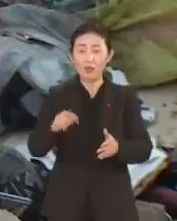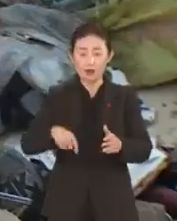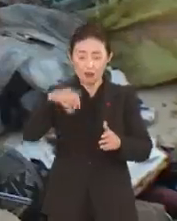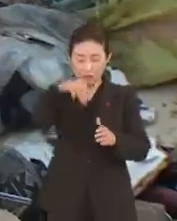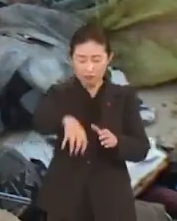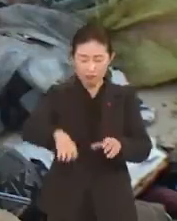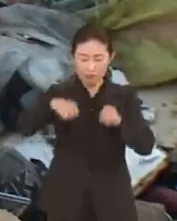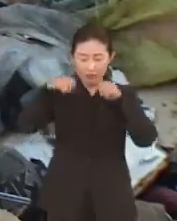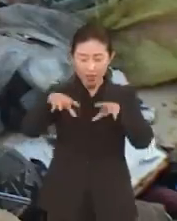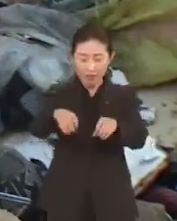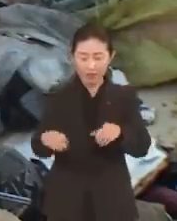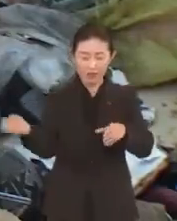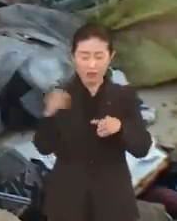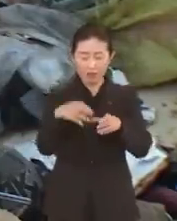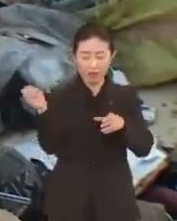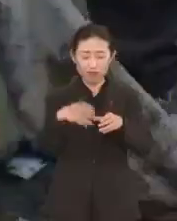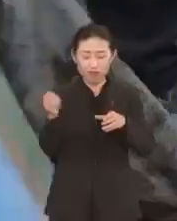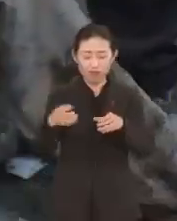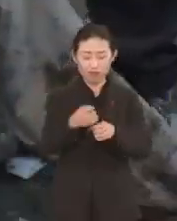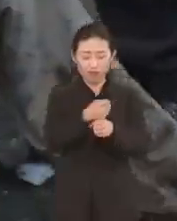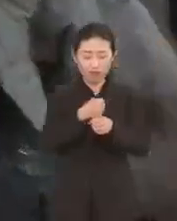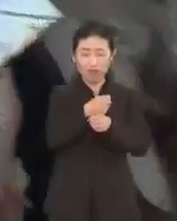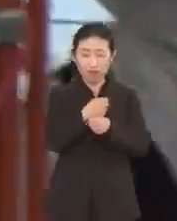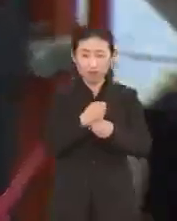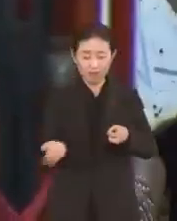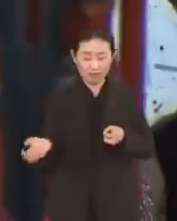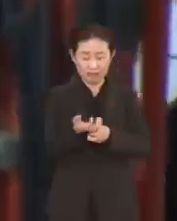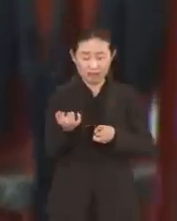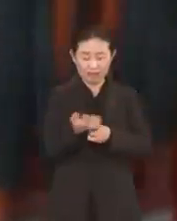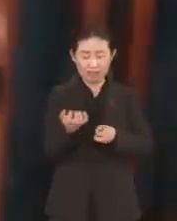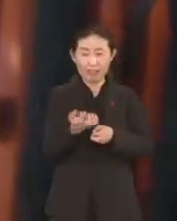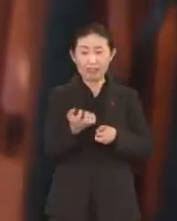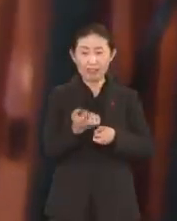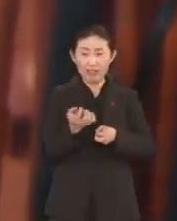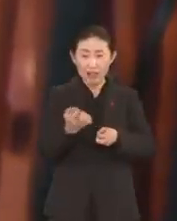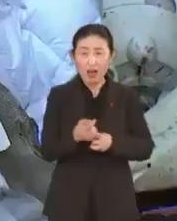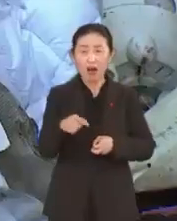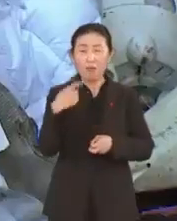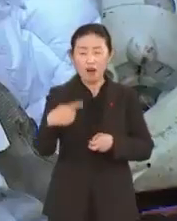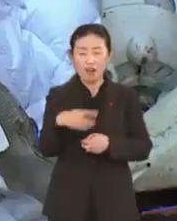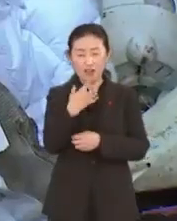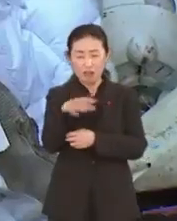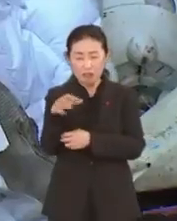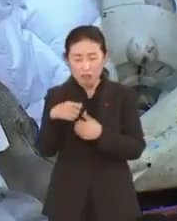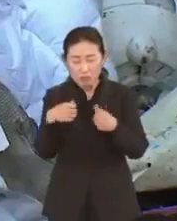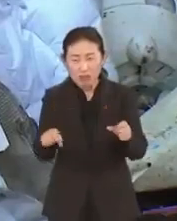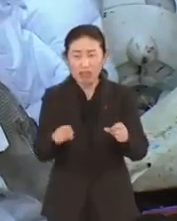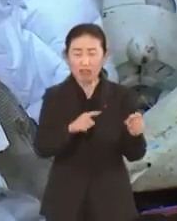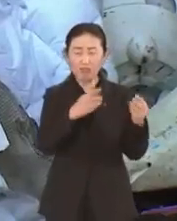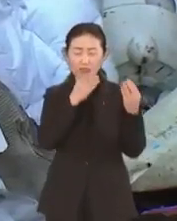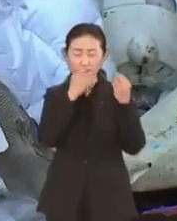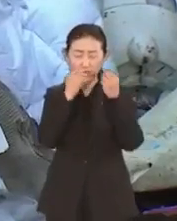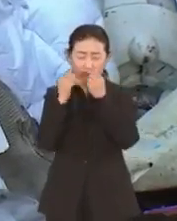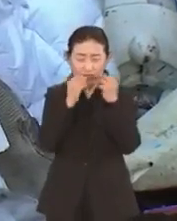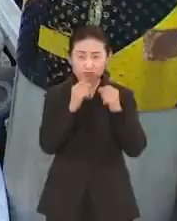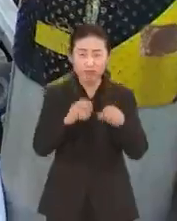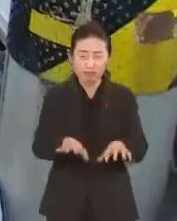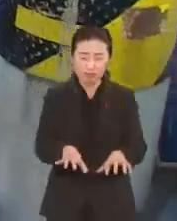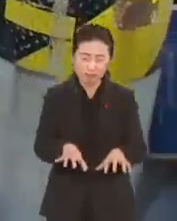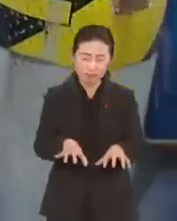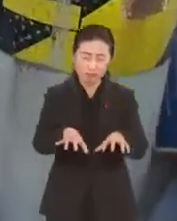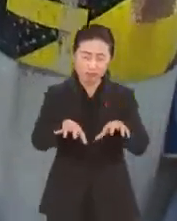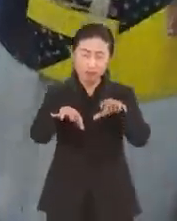더미를 들어올려 커다란 마대에 담기를 여러 번입니다. 고장난 선풍기와 더러워진 인형, 옷가지와 음식물